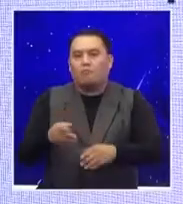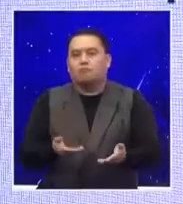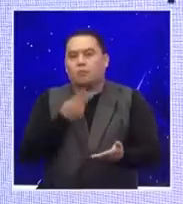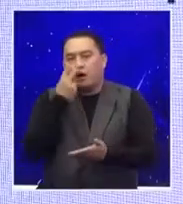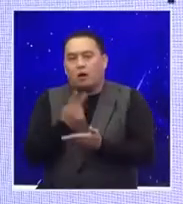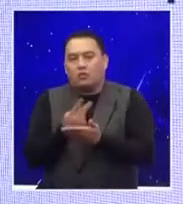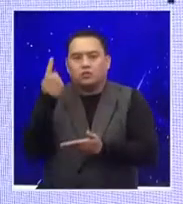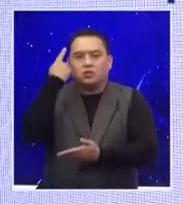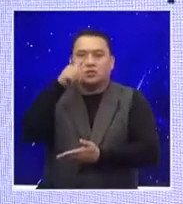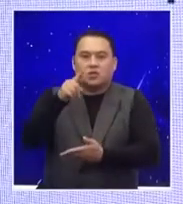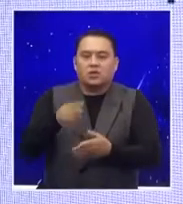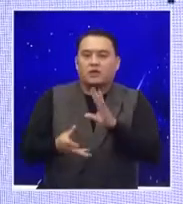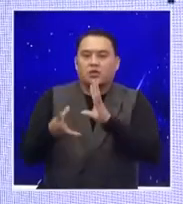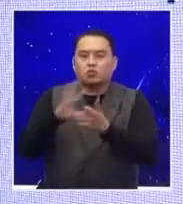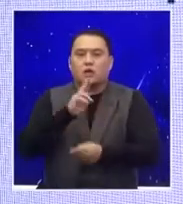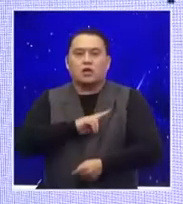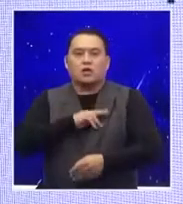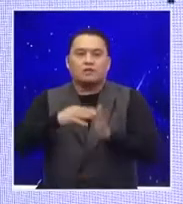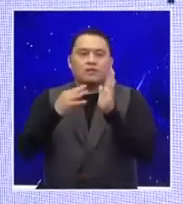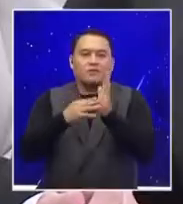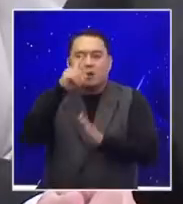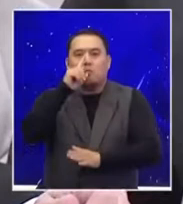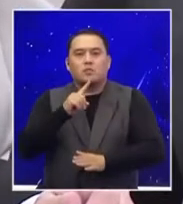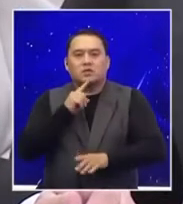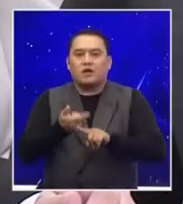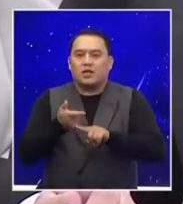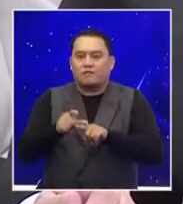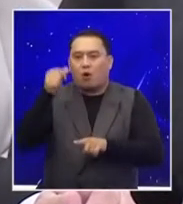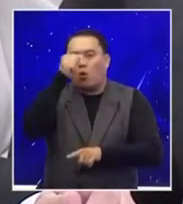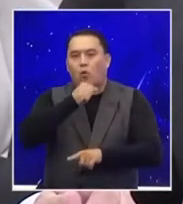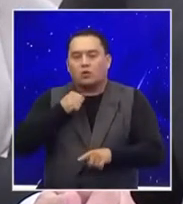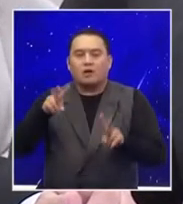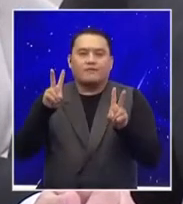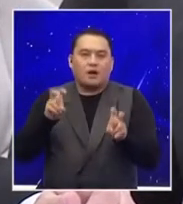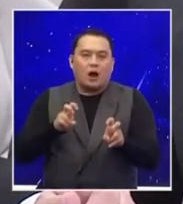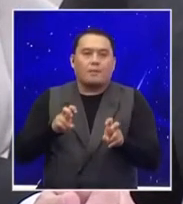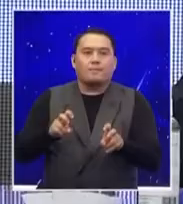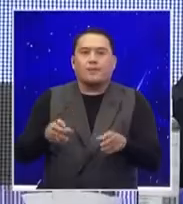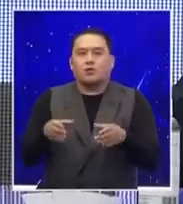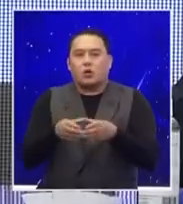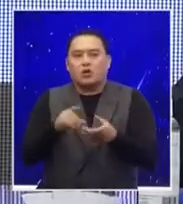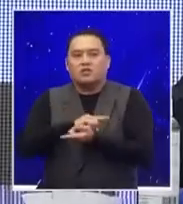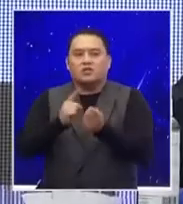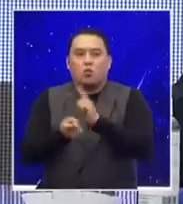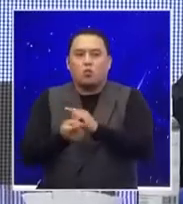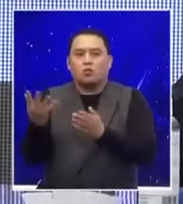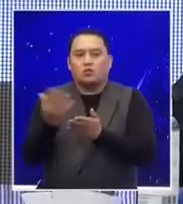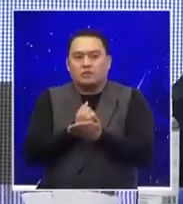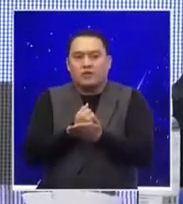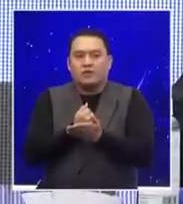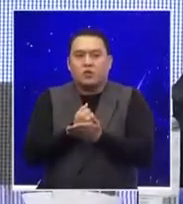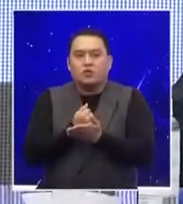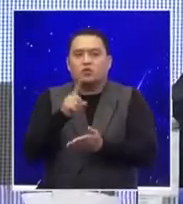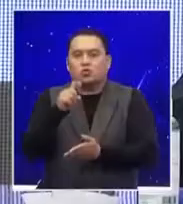презентовал инициативы и результаты работы за 9 месяцев текущего года. В рамках 3 пакетов антикоррупционных реформ удалось